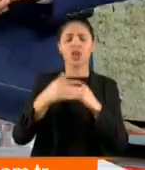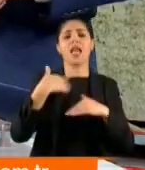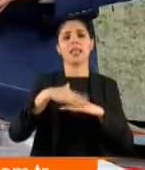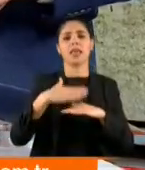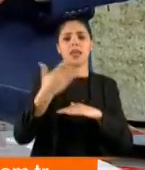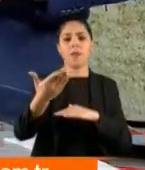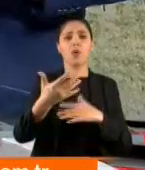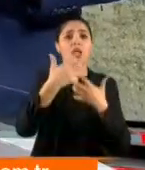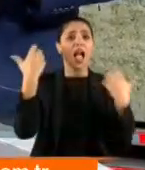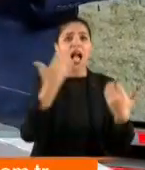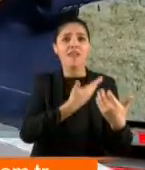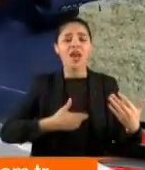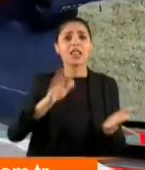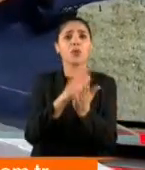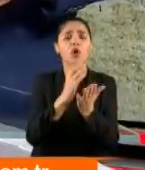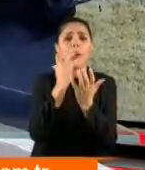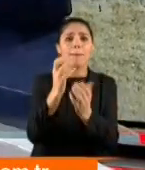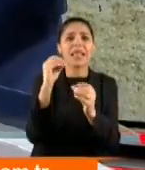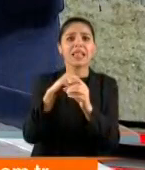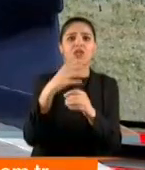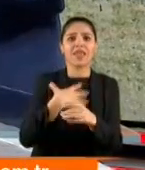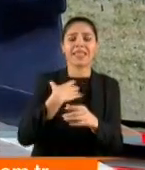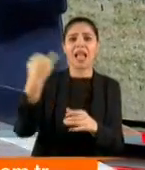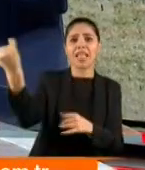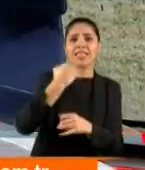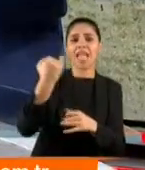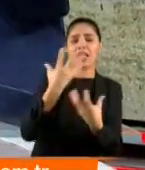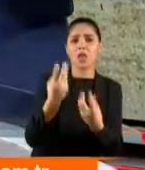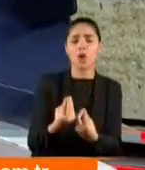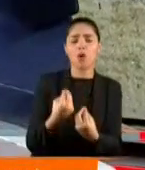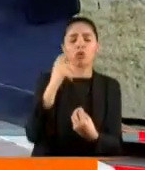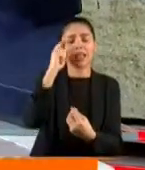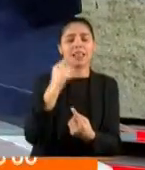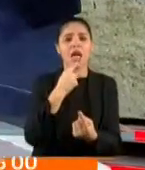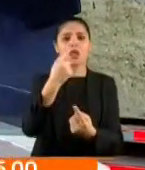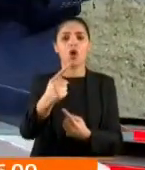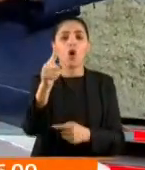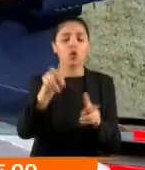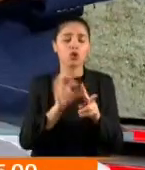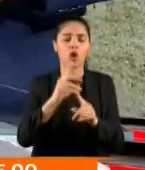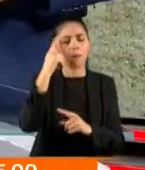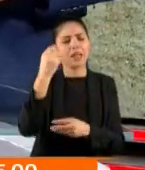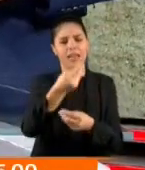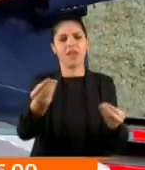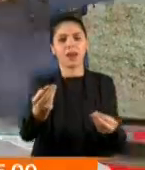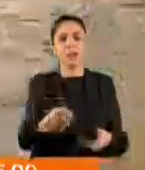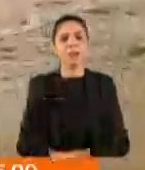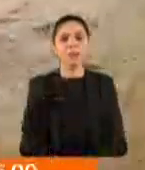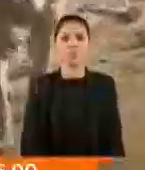aslında. Hayvanseverler köpekleri besledikleri için kendilerini de tehdit aldıklarını iddia ediyor bu arada. O notu da ekleyeyim.